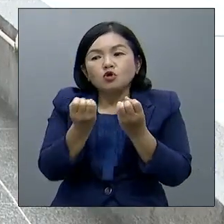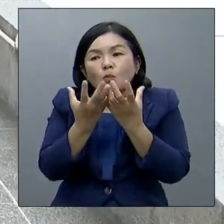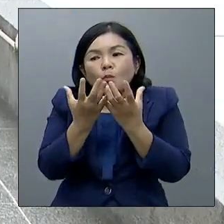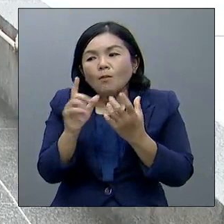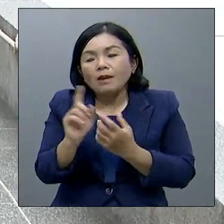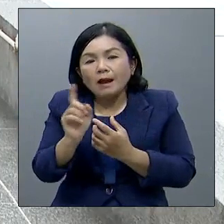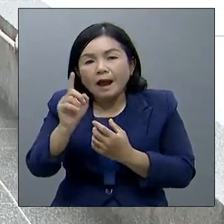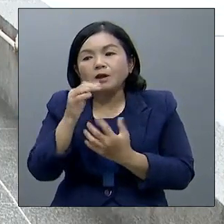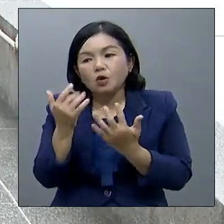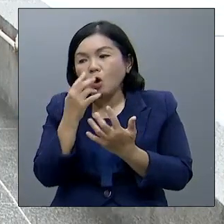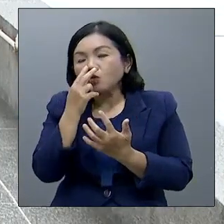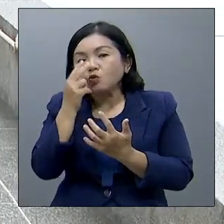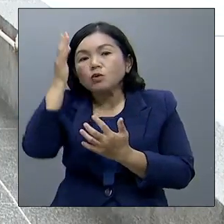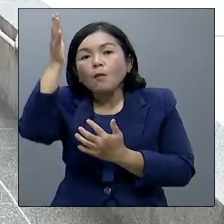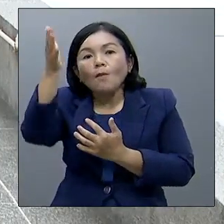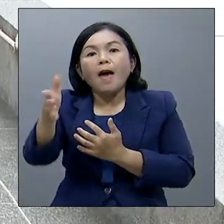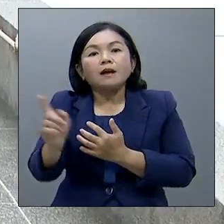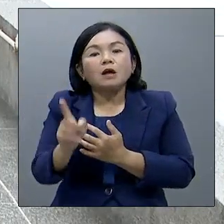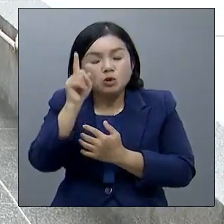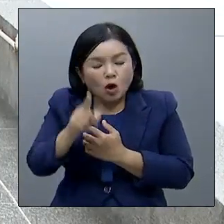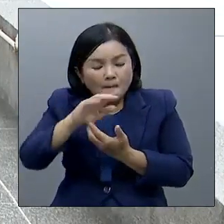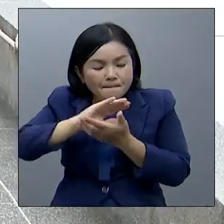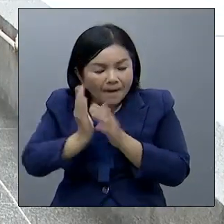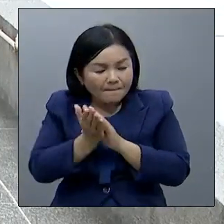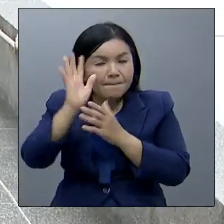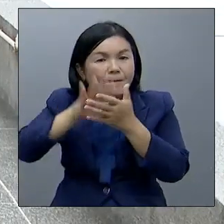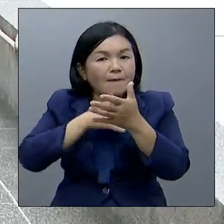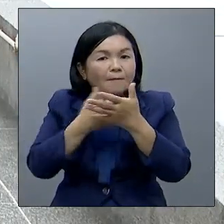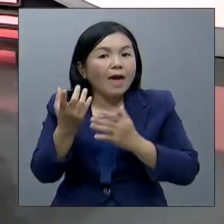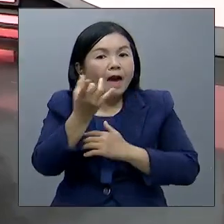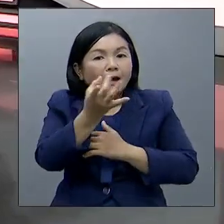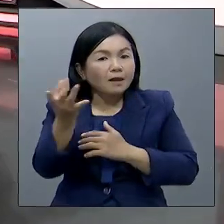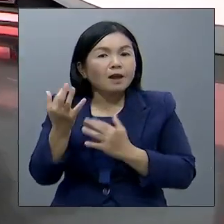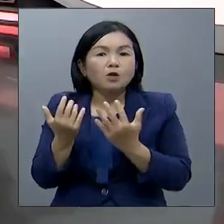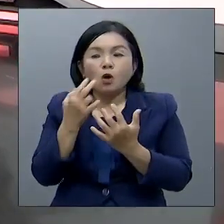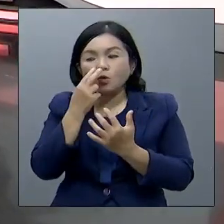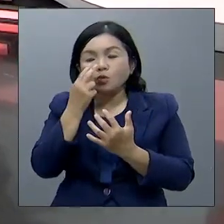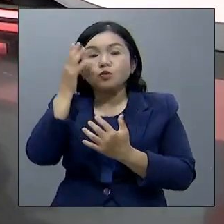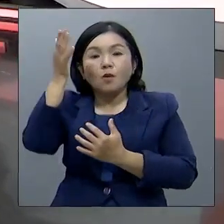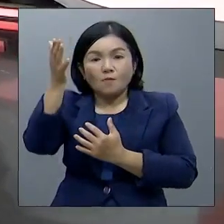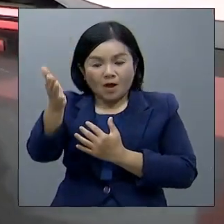แค่ไหนแล้วก็อาจจะต้องดูว่าควรจะต้องปรับนโยบายเหล่านี้หรือเปล่าค่ะคุณพลเมธีคุณจิรัชตาค่ะ ค่ะขอบคุณค่ะ